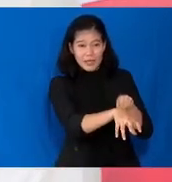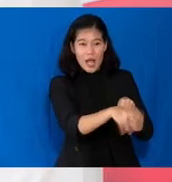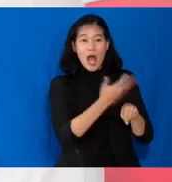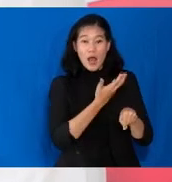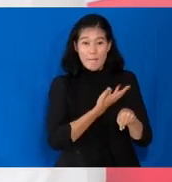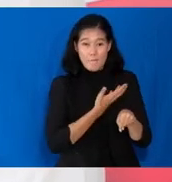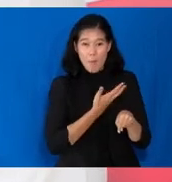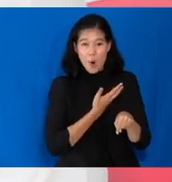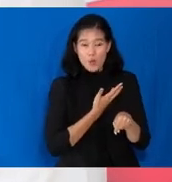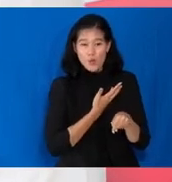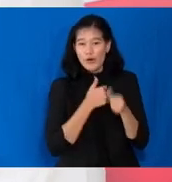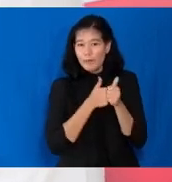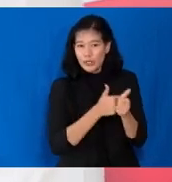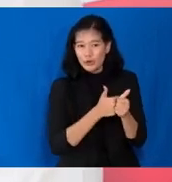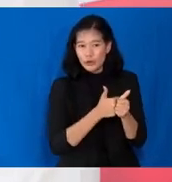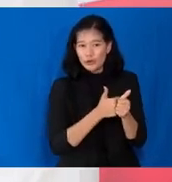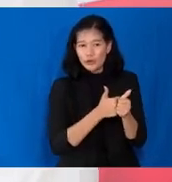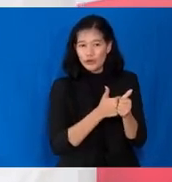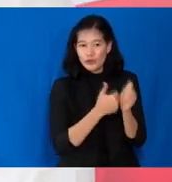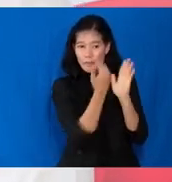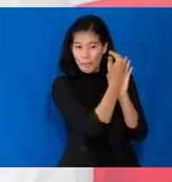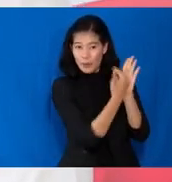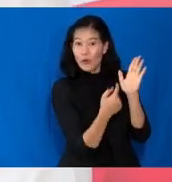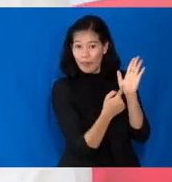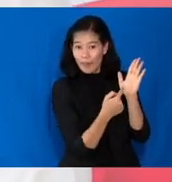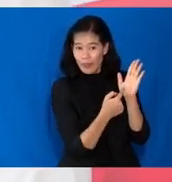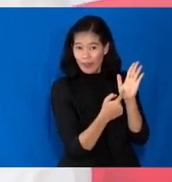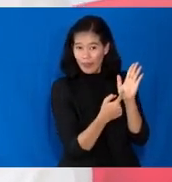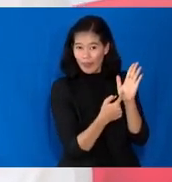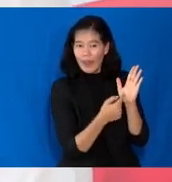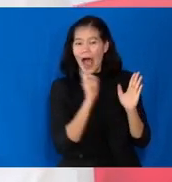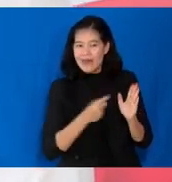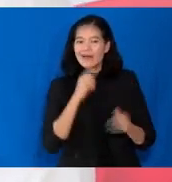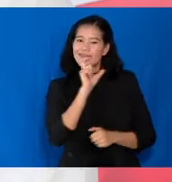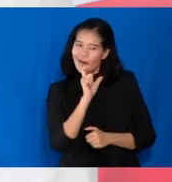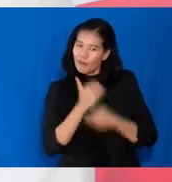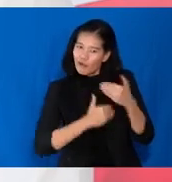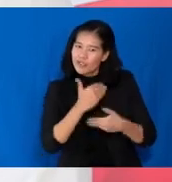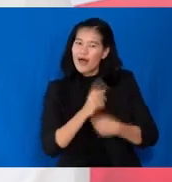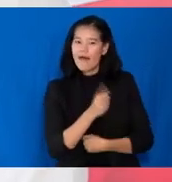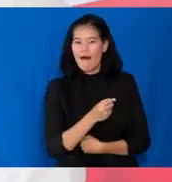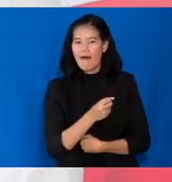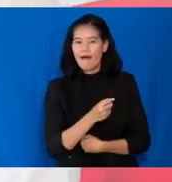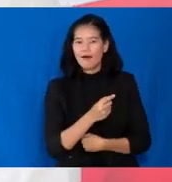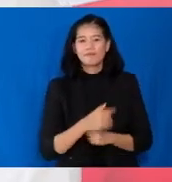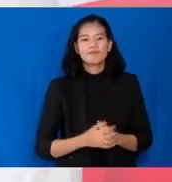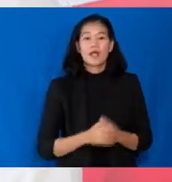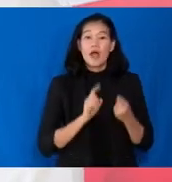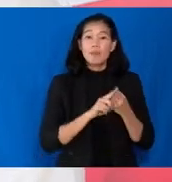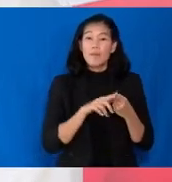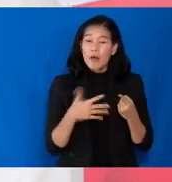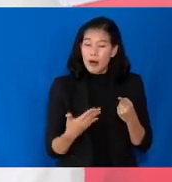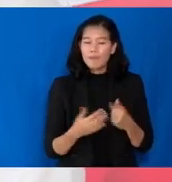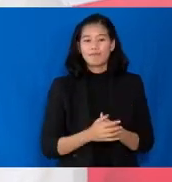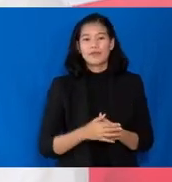menjalankan atau menerapkan kebijakan pembatasan sosial berskala besar Ini pertama